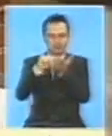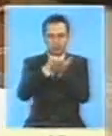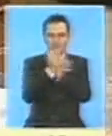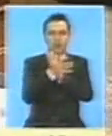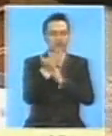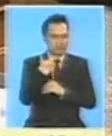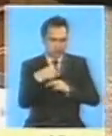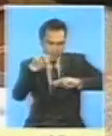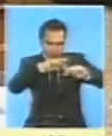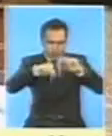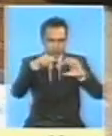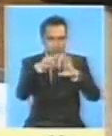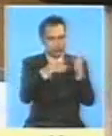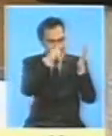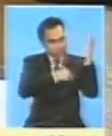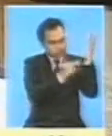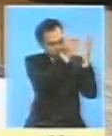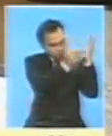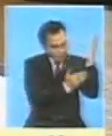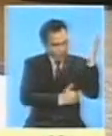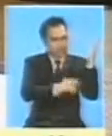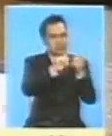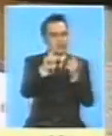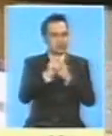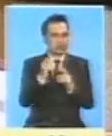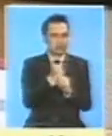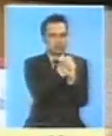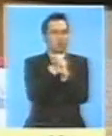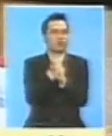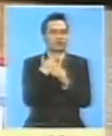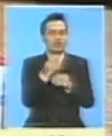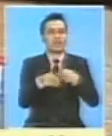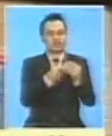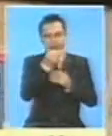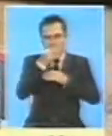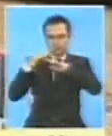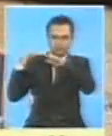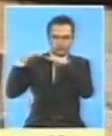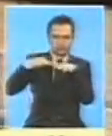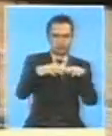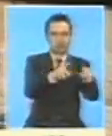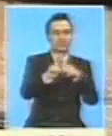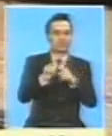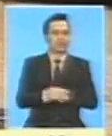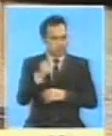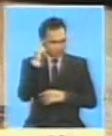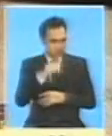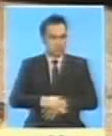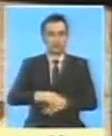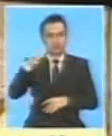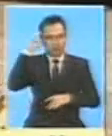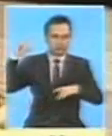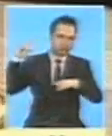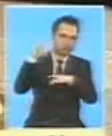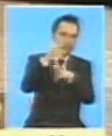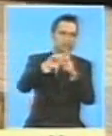ราต้องมีการบริหารจัดการชายแดนการสร้างความมั่นคงทางทะเลนะครับบกแล้วก็ต้องไปดูทะเลด้วยทางอากาศ